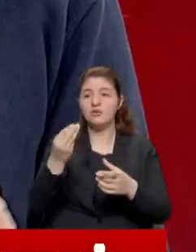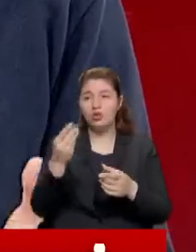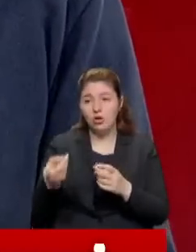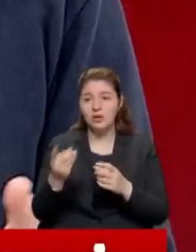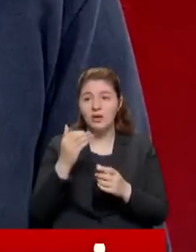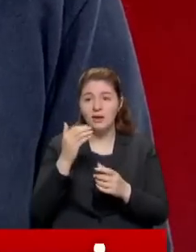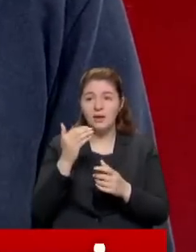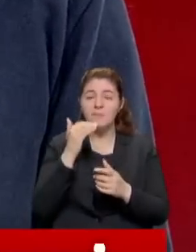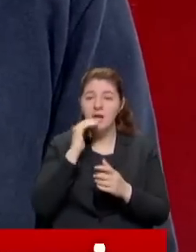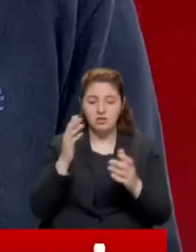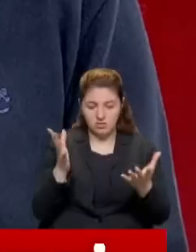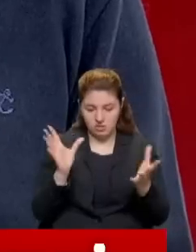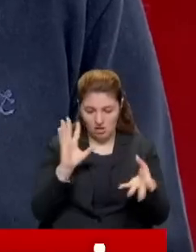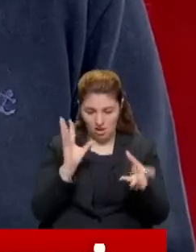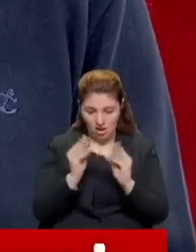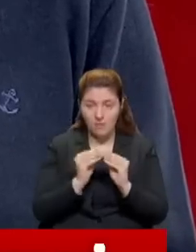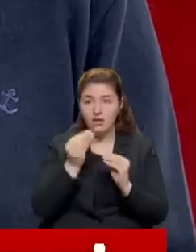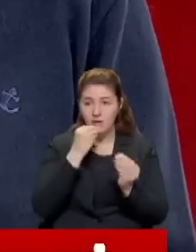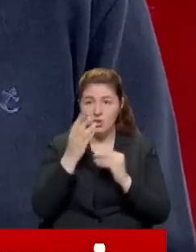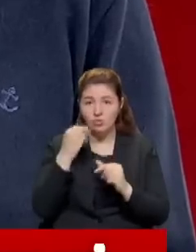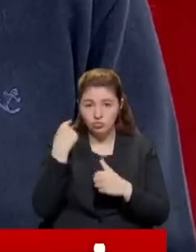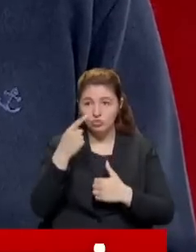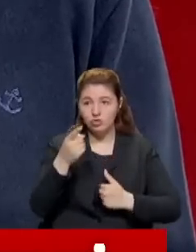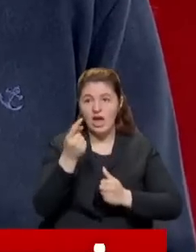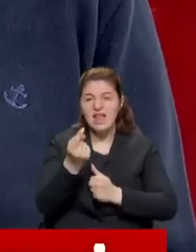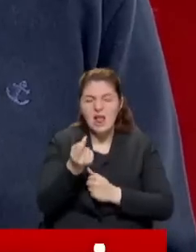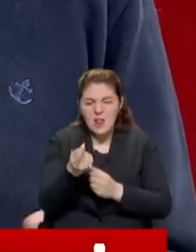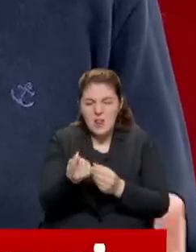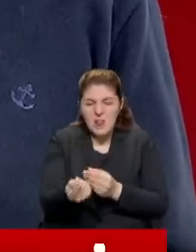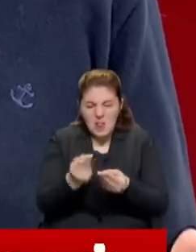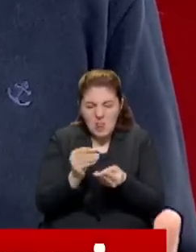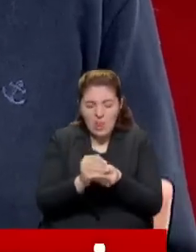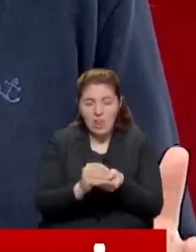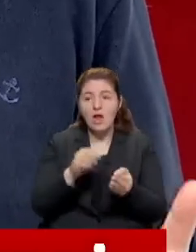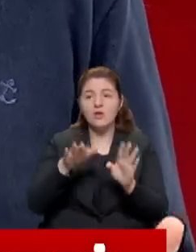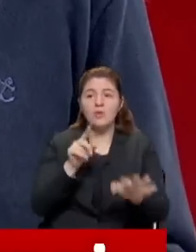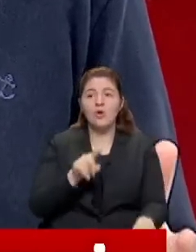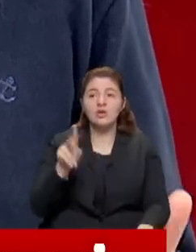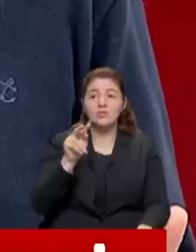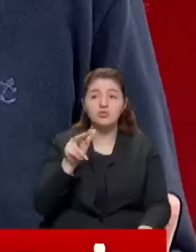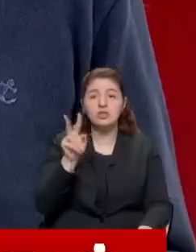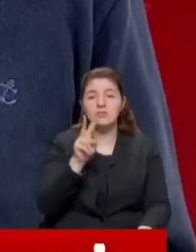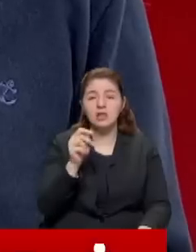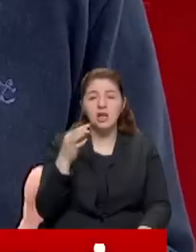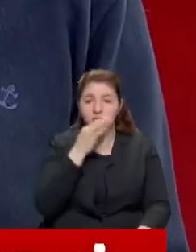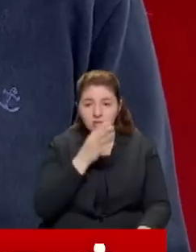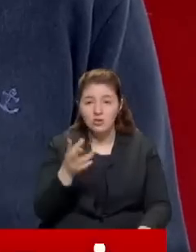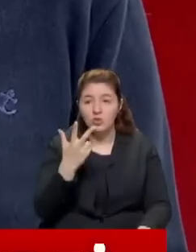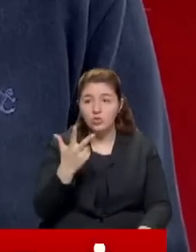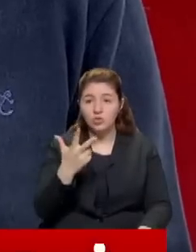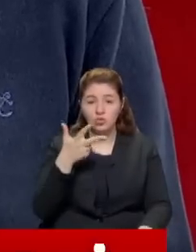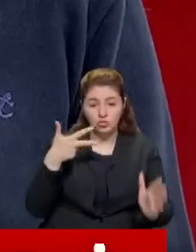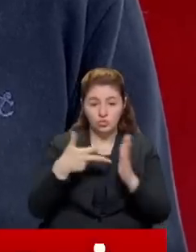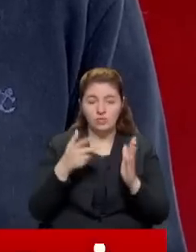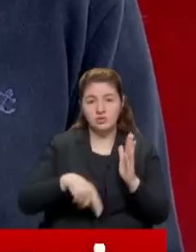da peynir yediğinizi düşünün minicik. Aşağı yukarı 17,5-20 liraya yakın. 3 öğün